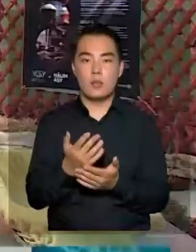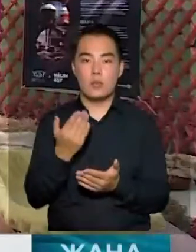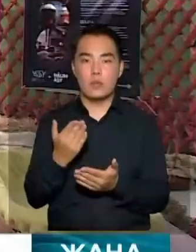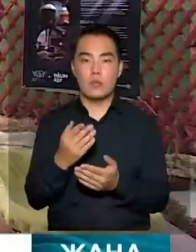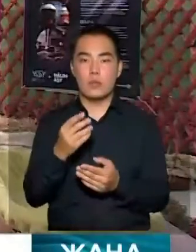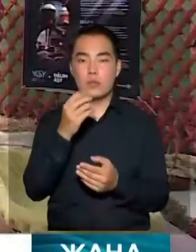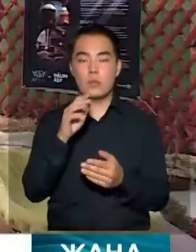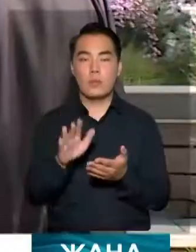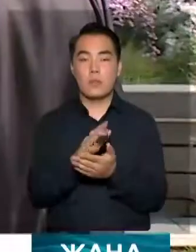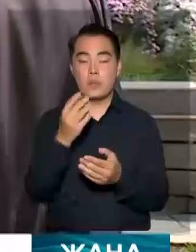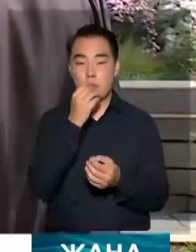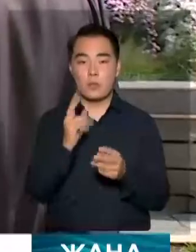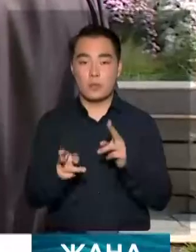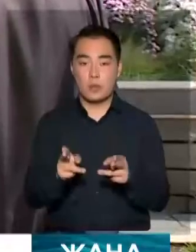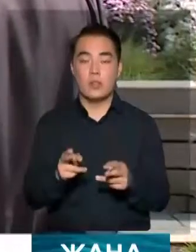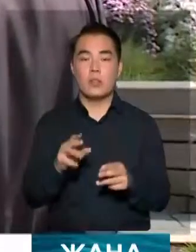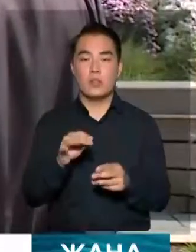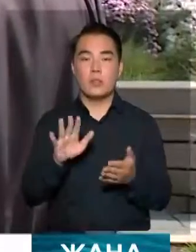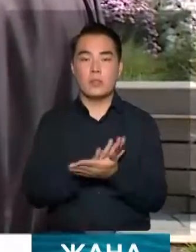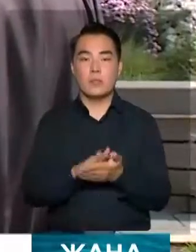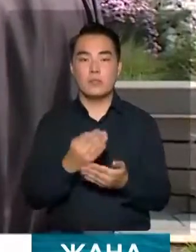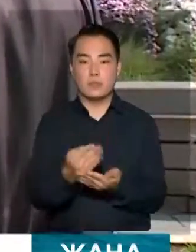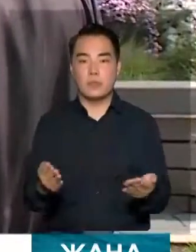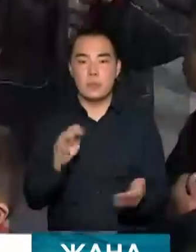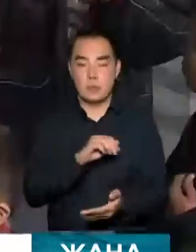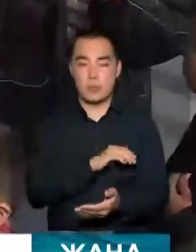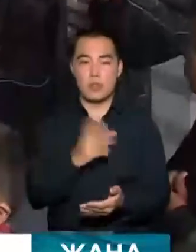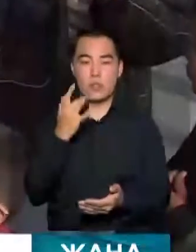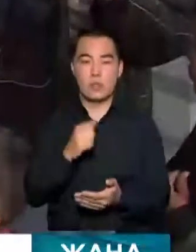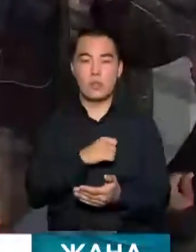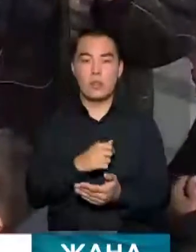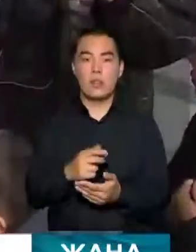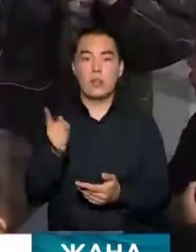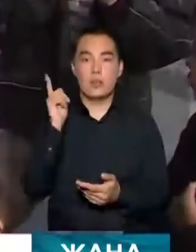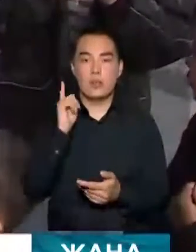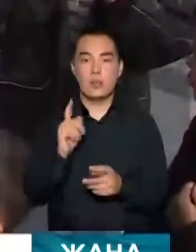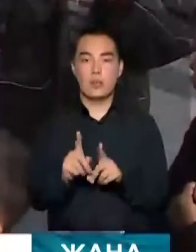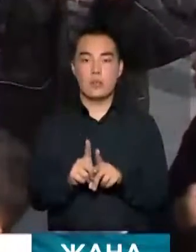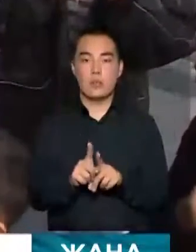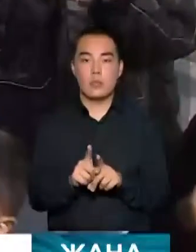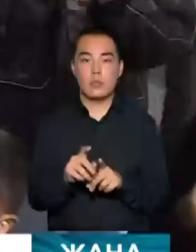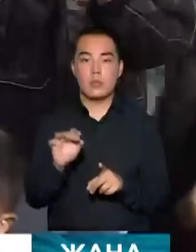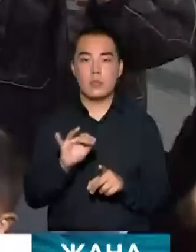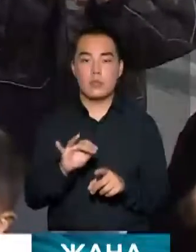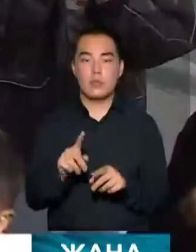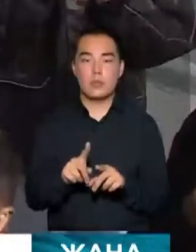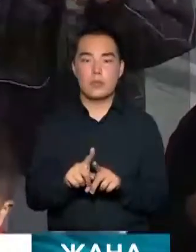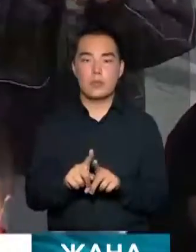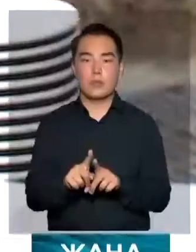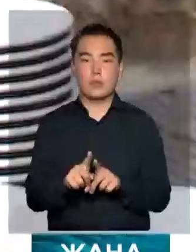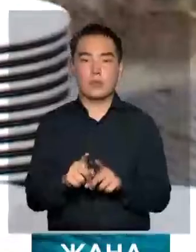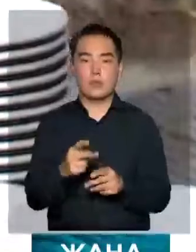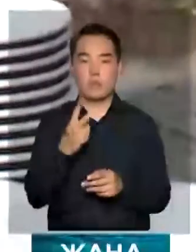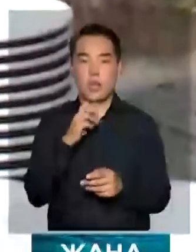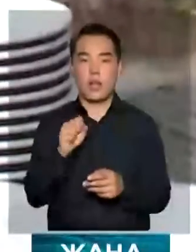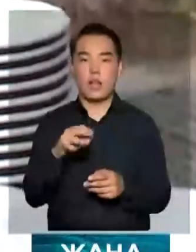тегін таратылған көрінеді. Көне астың шығу тарихы да тереңде жатыр дейді ғалымдар. Бір деректерде қалым әлім ботқасы деп